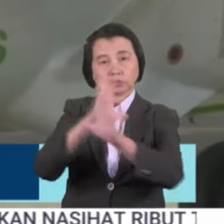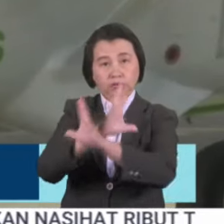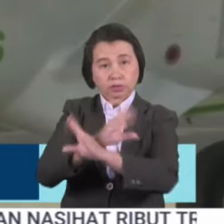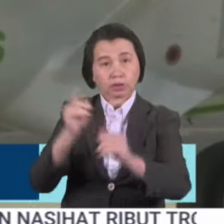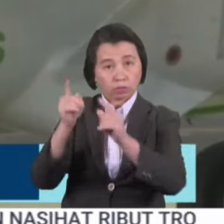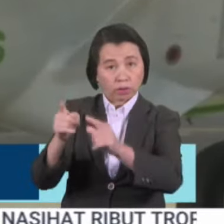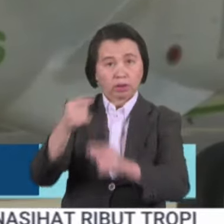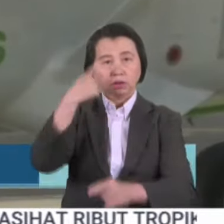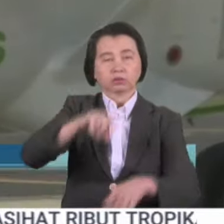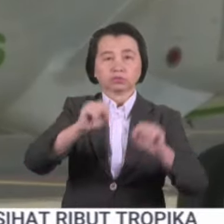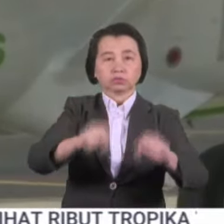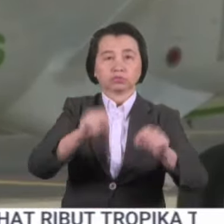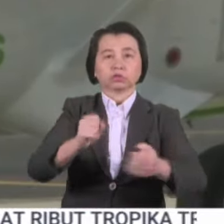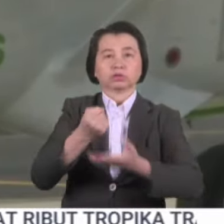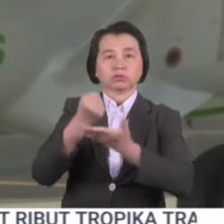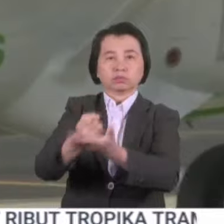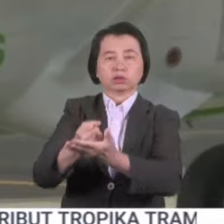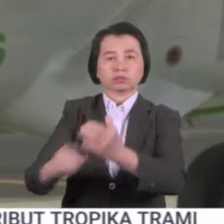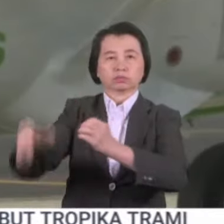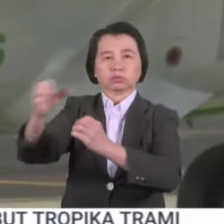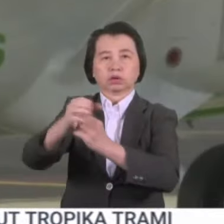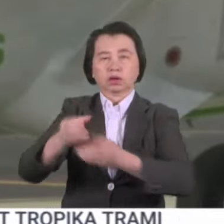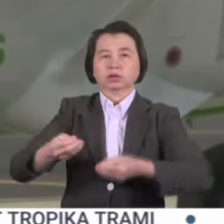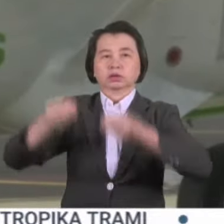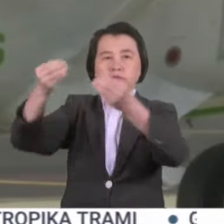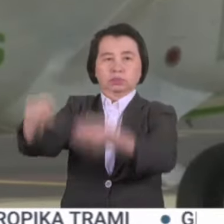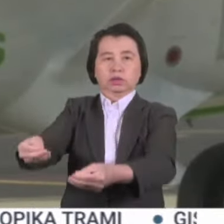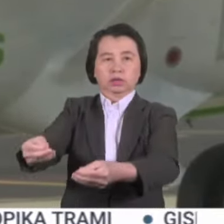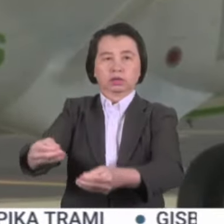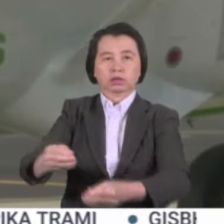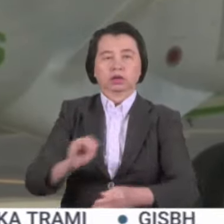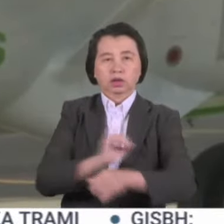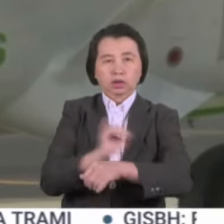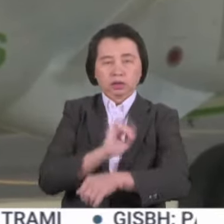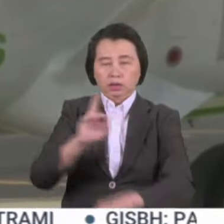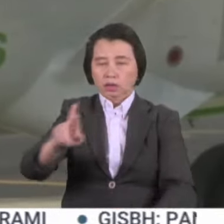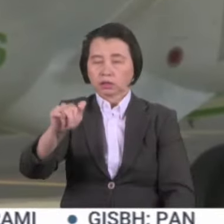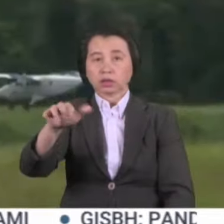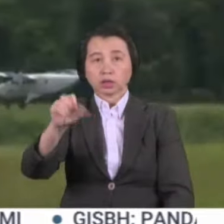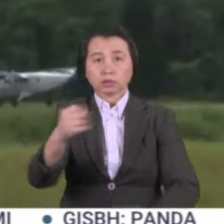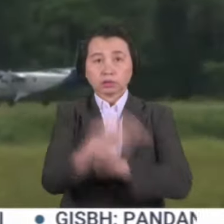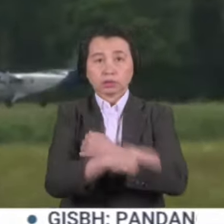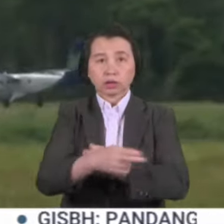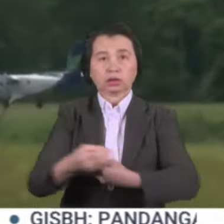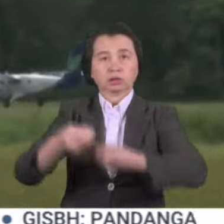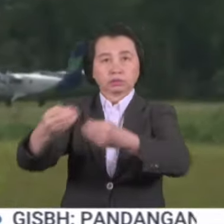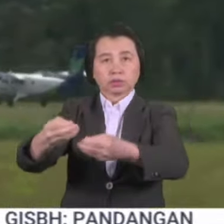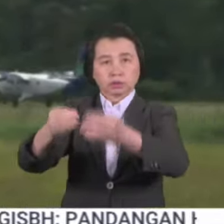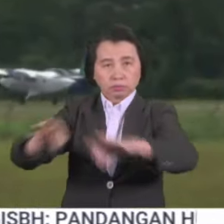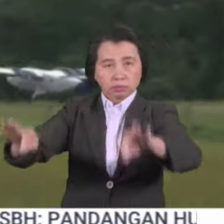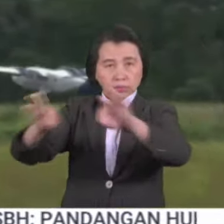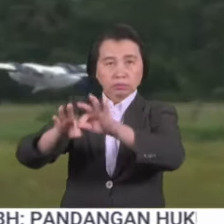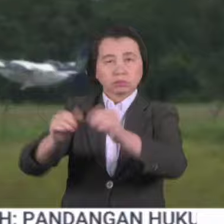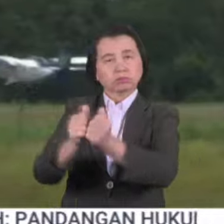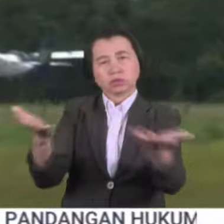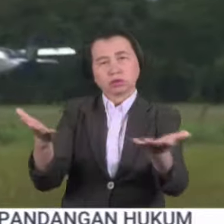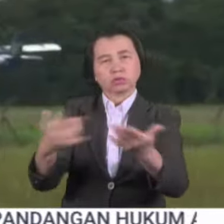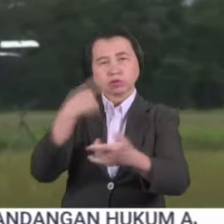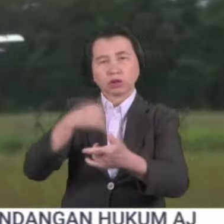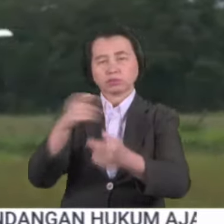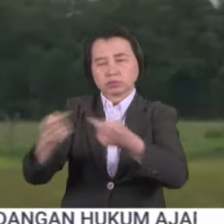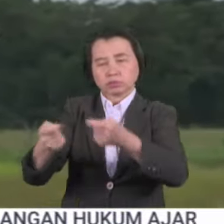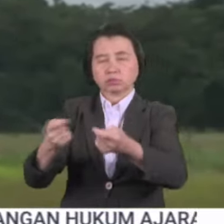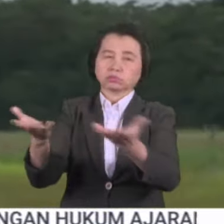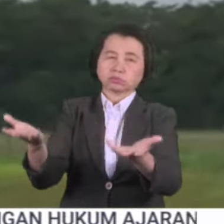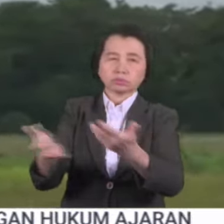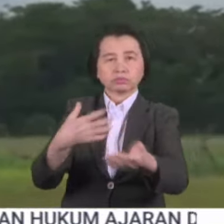Terbabit bagi membolehkan bantuan subsidi disalurkan. Industri RAS negara terus diberi keutamaan tanpa mengira siapa pihak